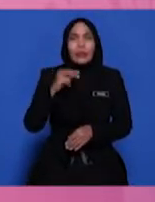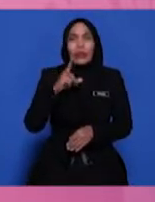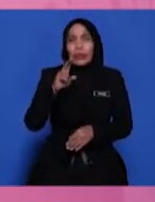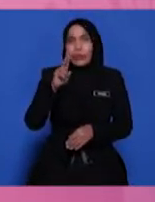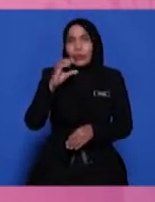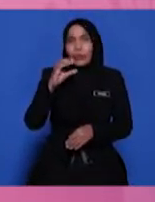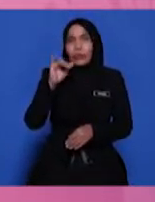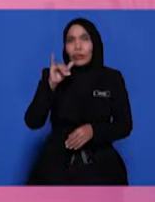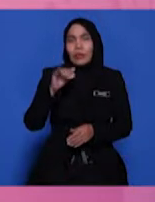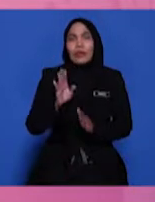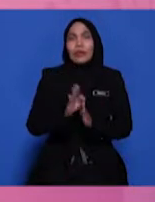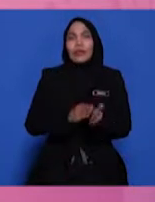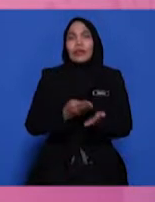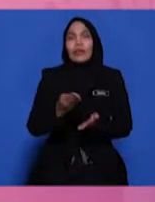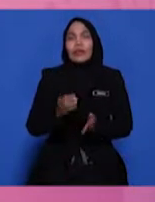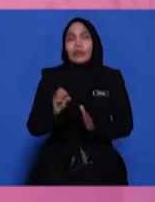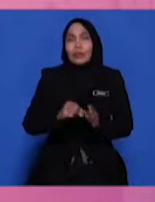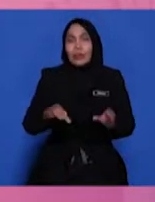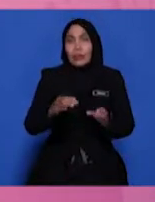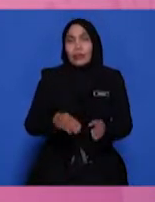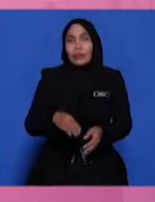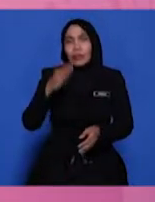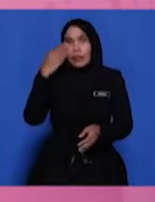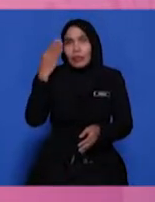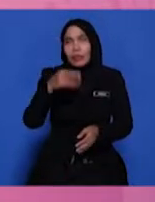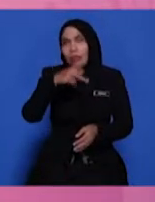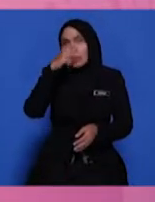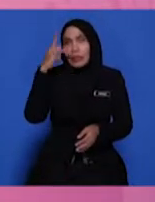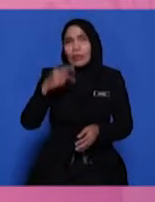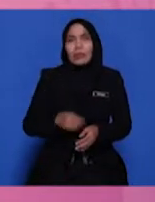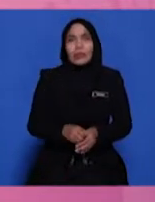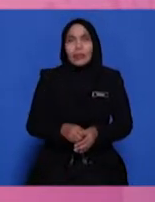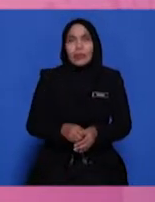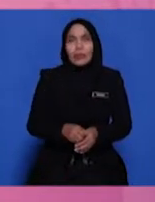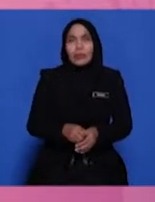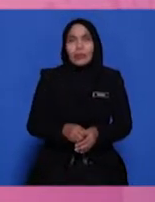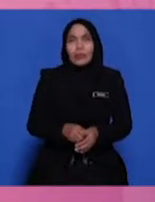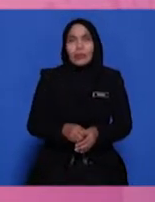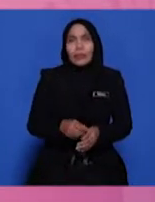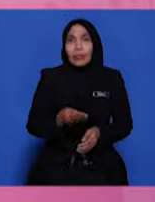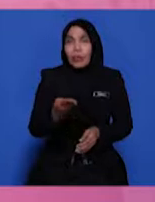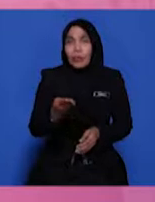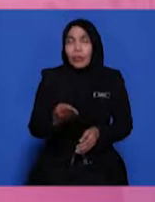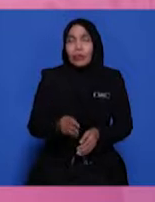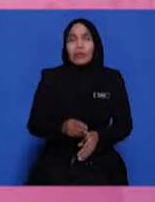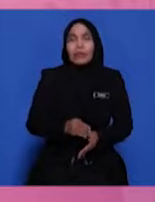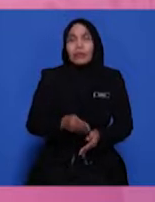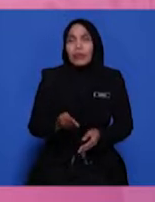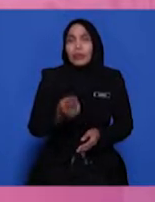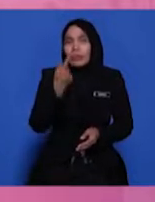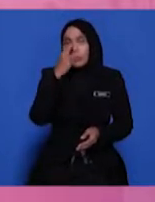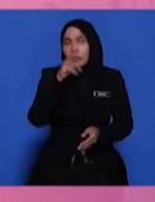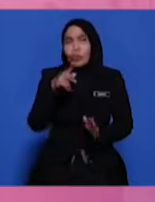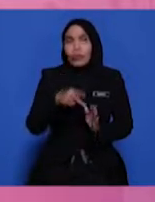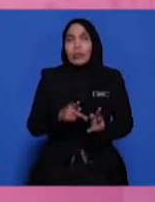Lucy berbelanja secara bijak kerana beliau berbelanja untuk keperluan asas. Beliau